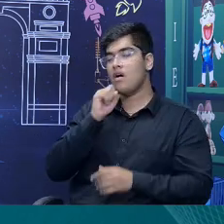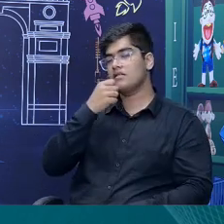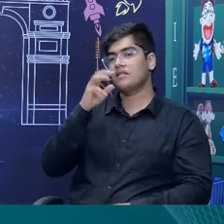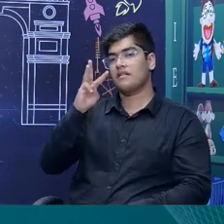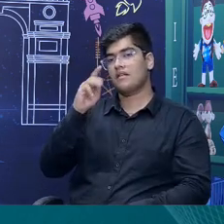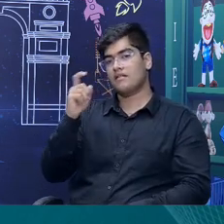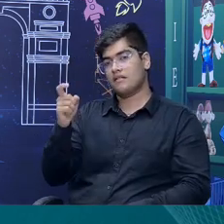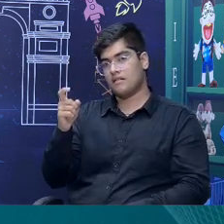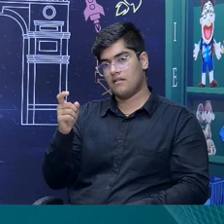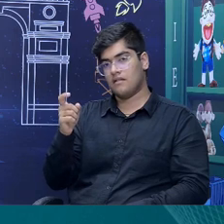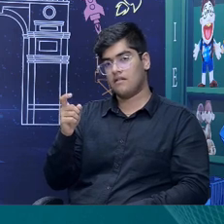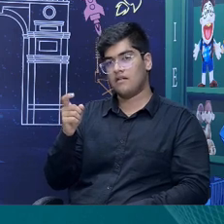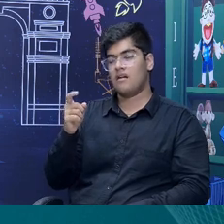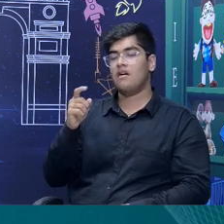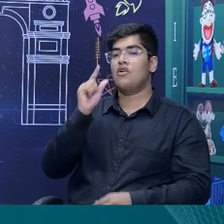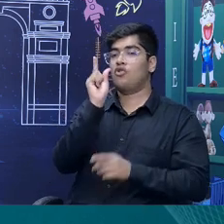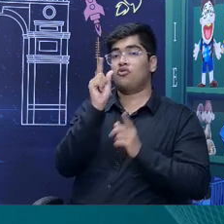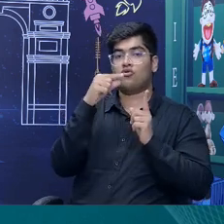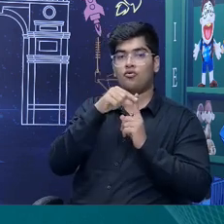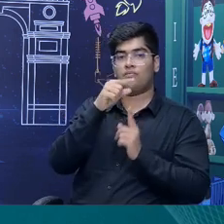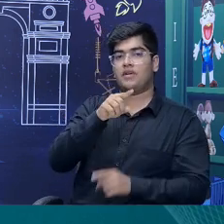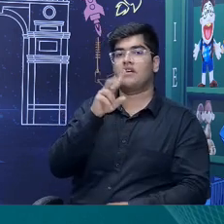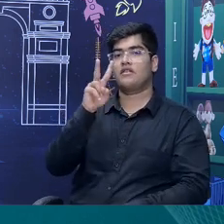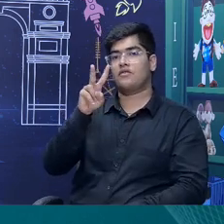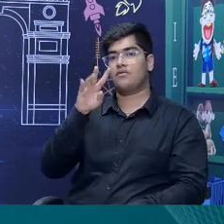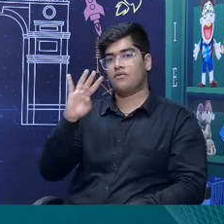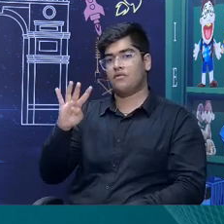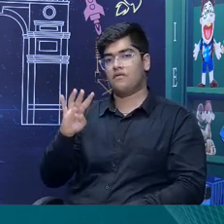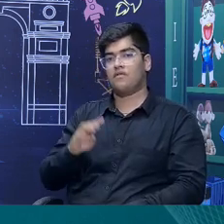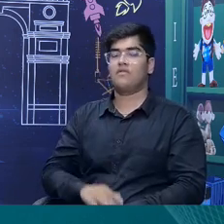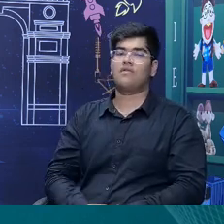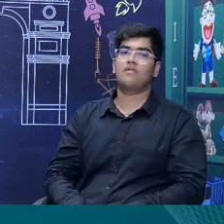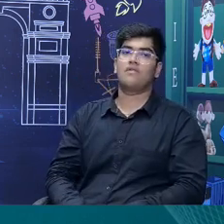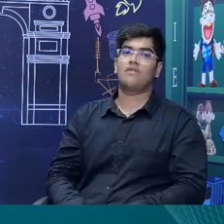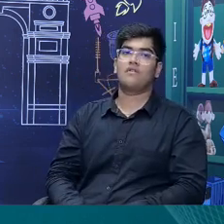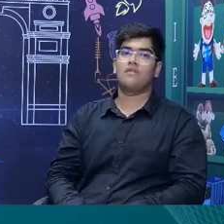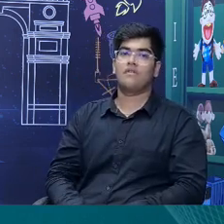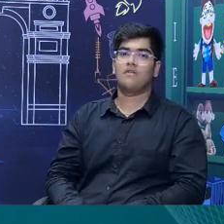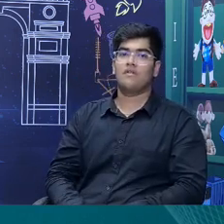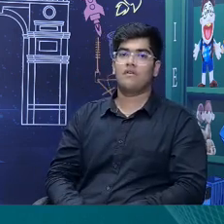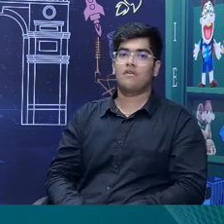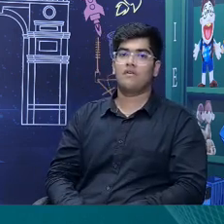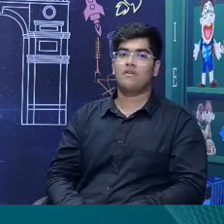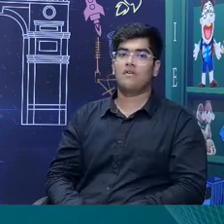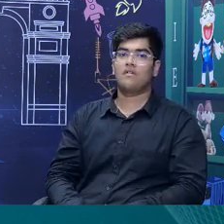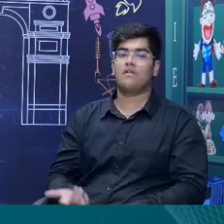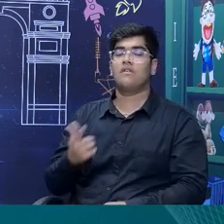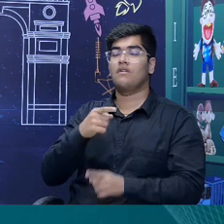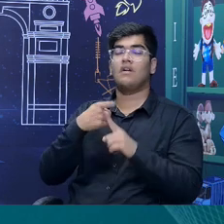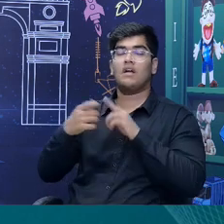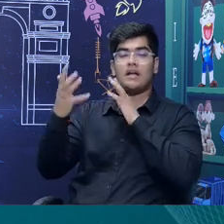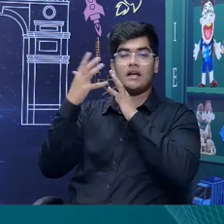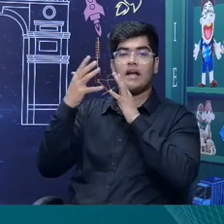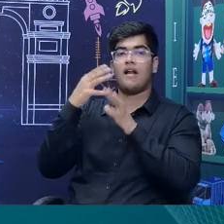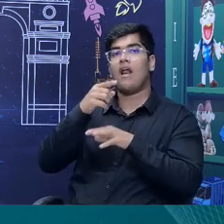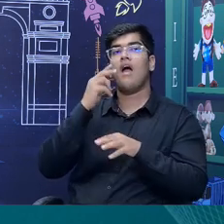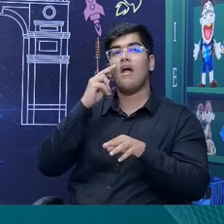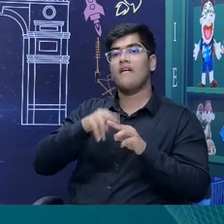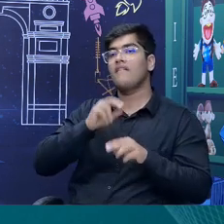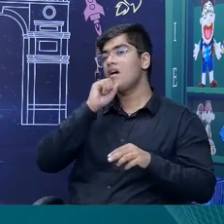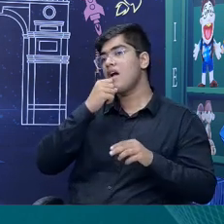में 24 अगर केरला के सिटीजंस आर पासिंग डी वर्किंग आगे ग्रुप